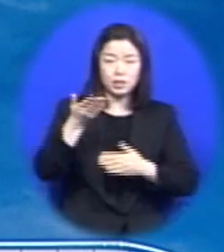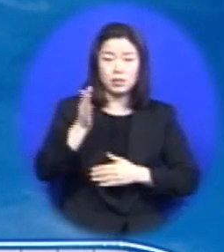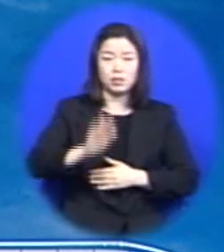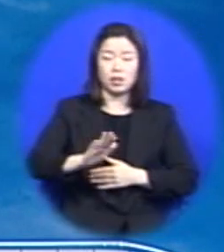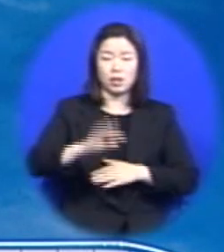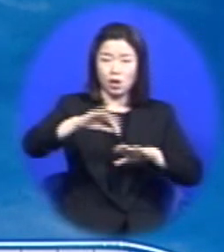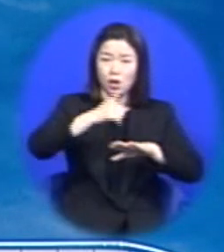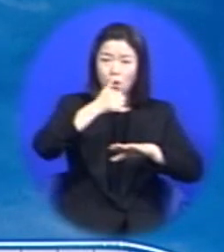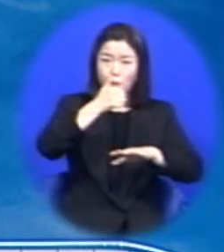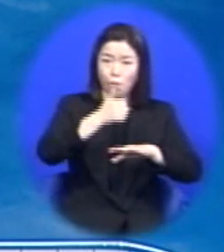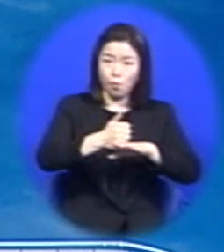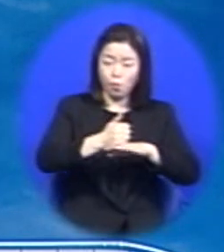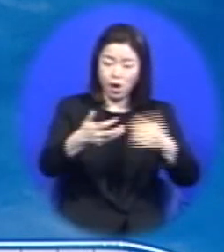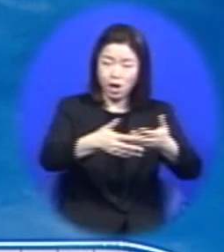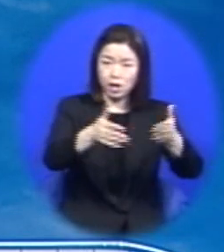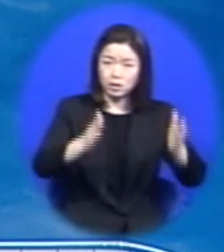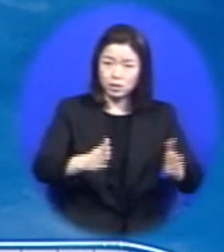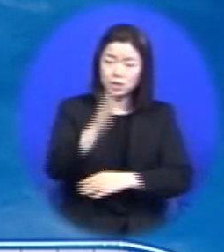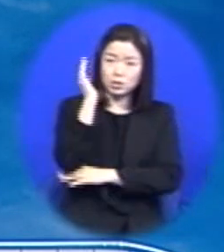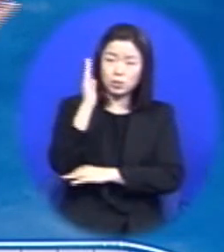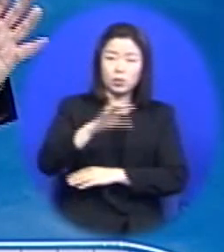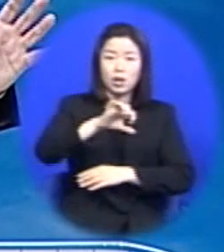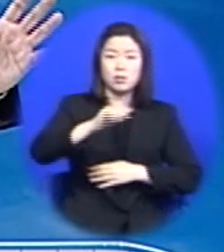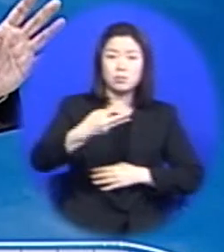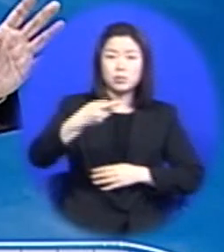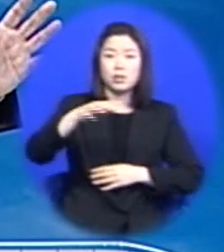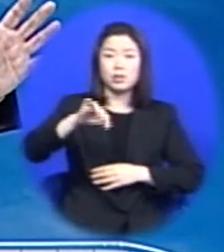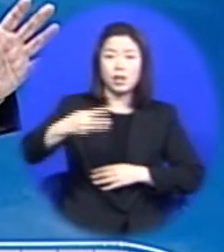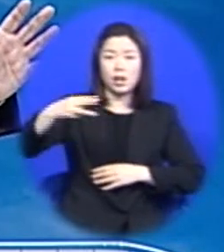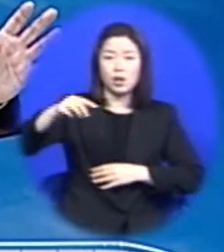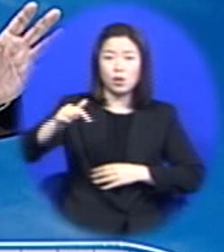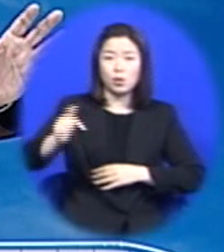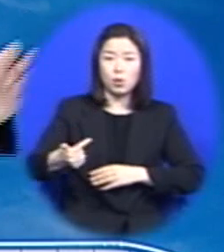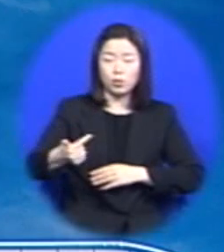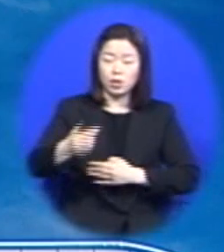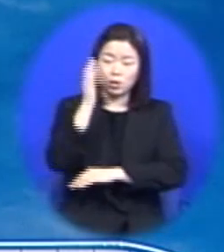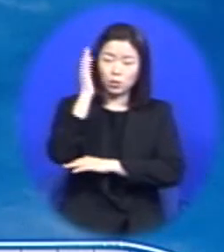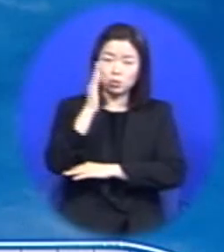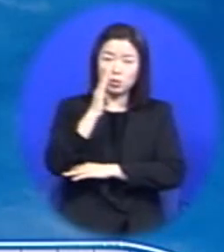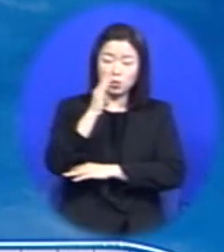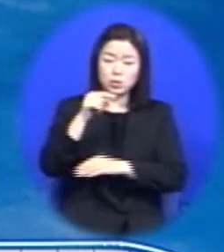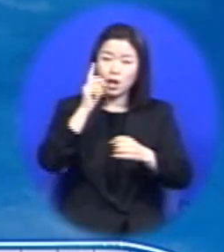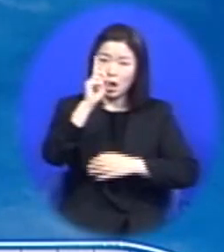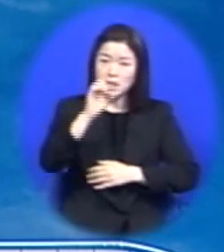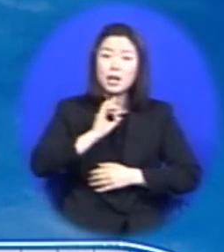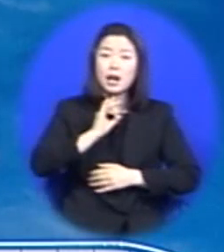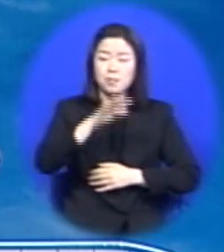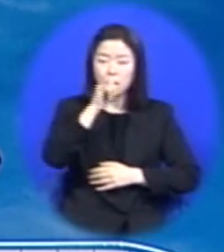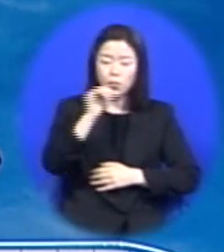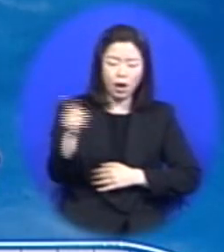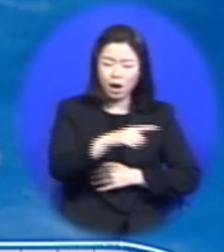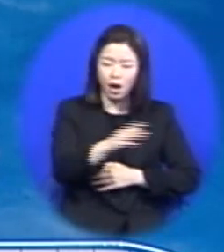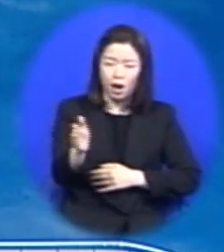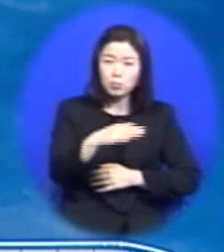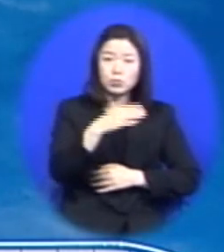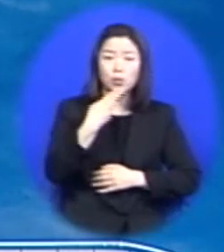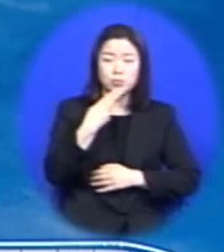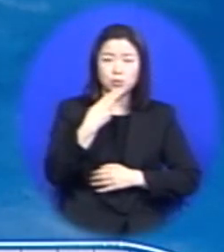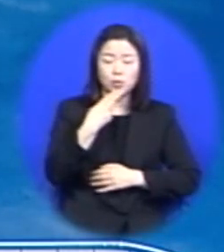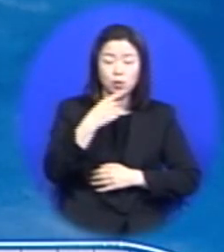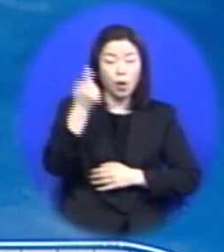왕실 설교자인 프넬론 대주교 외에는 아무도 없는 겁니다. 그래서 그 프넬론 대주교에게,